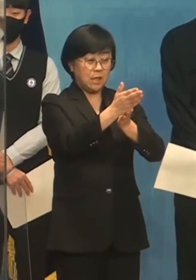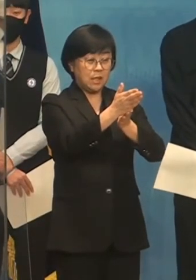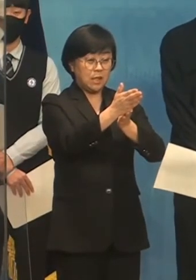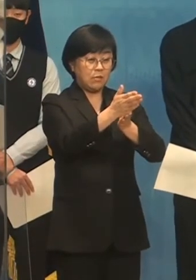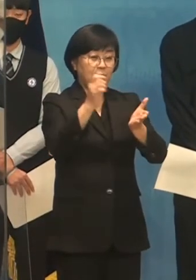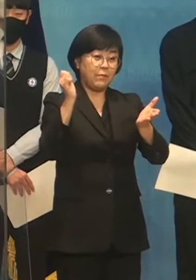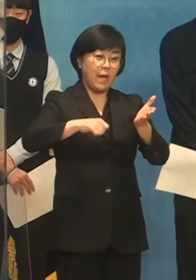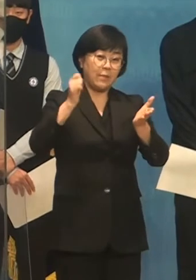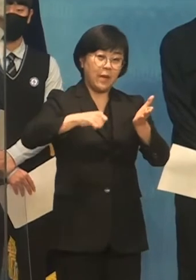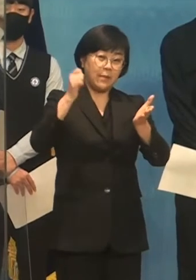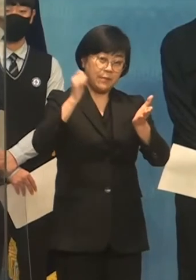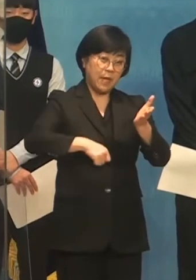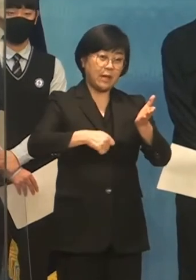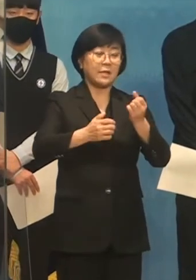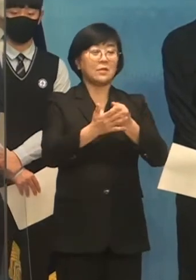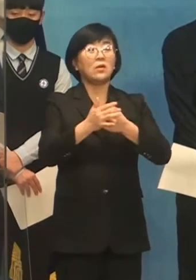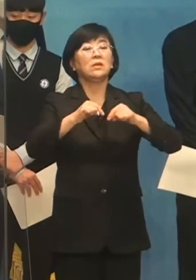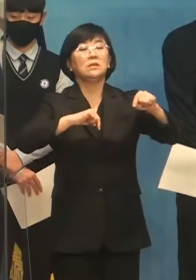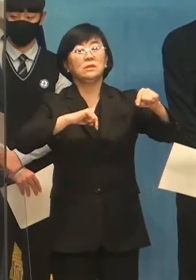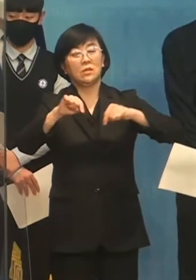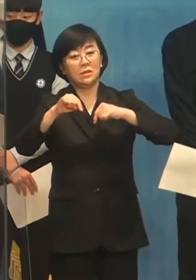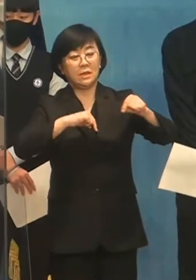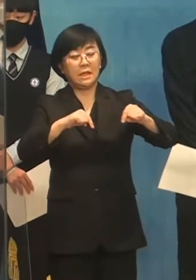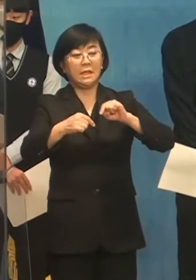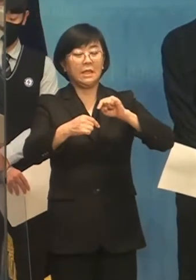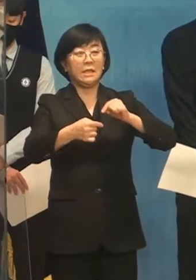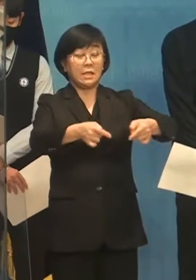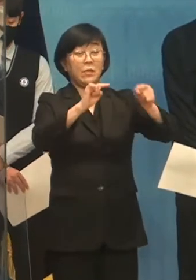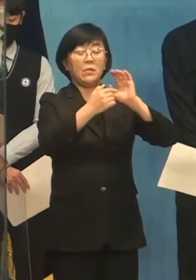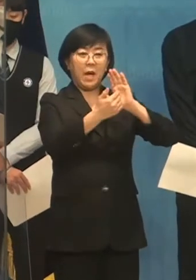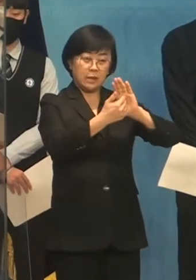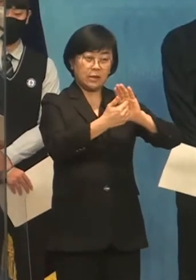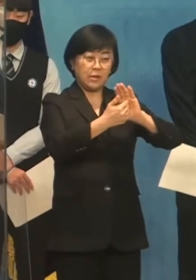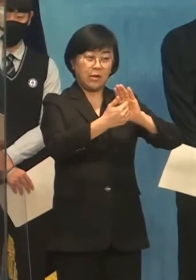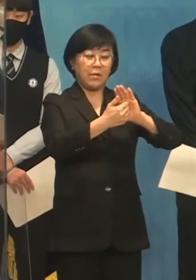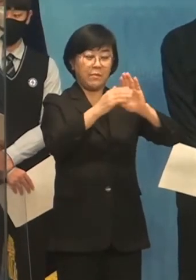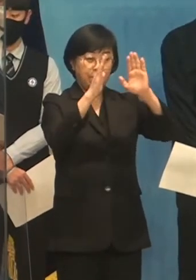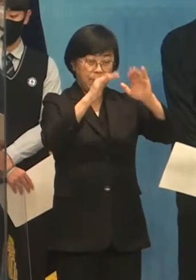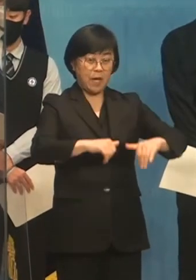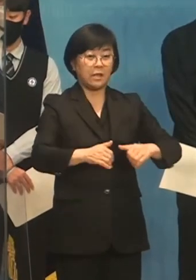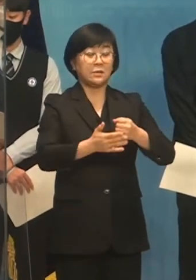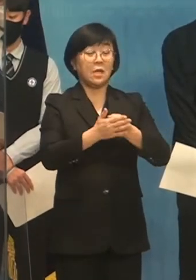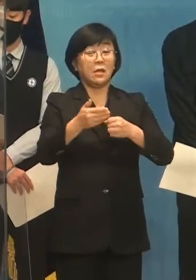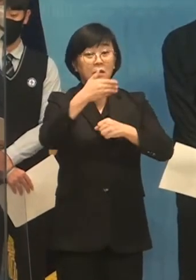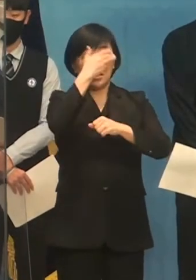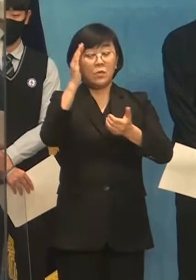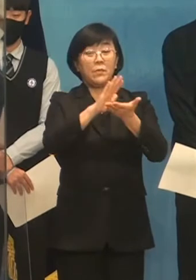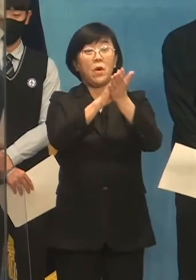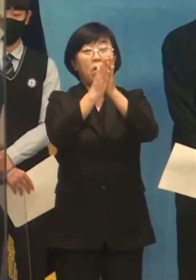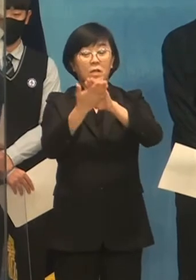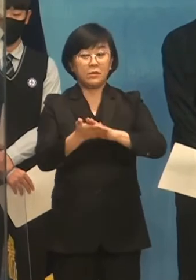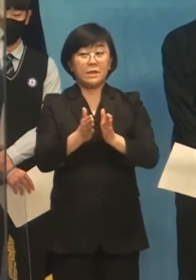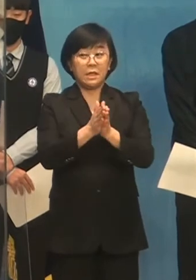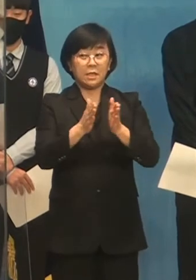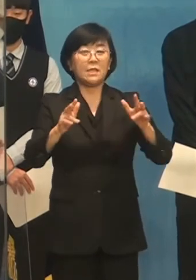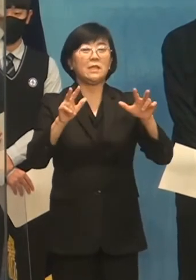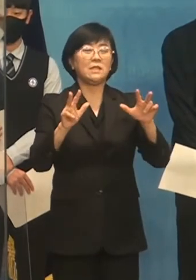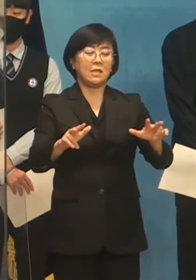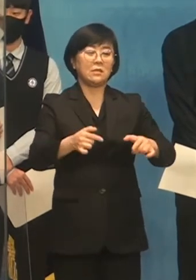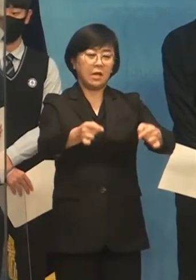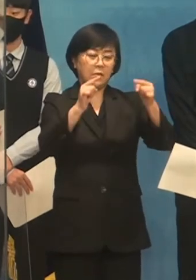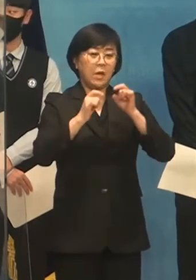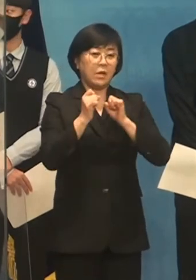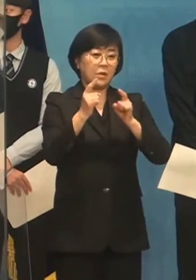가결되어 그동안 청소년의 정치 참여를 막던 빗장을 풀었습니다. 우리 정치는 또 한 번 젊은 변화로 다가섰습니다. 이제 참여의